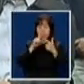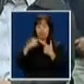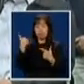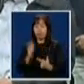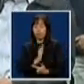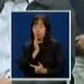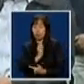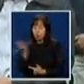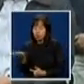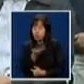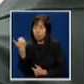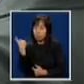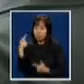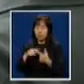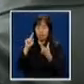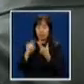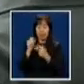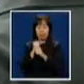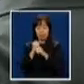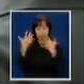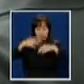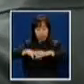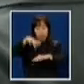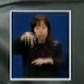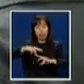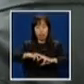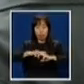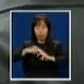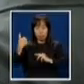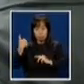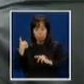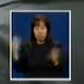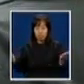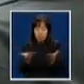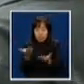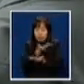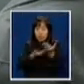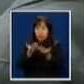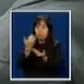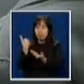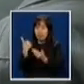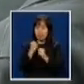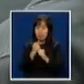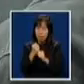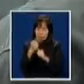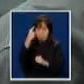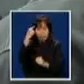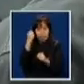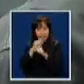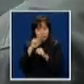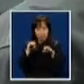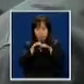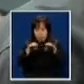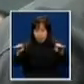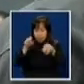มีการประสานงานกับเอกชนเนี่ยผ่านคณะกรรมการที่ปรึกษา ครับ ทีนี้ก็พยายามทำให้มันเกิดอะไรเสถียรภา